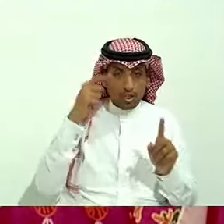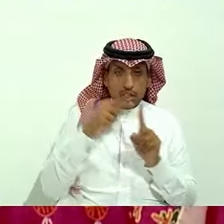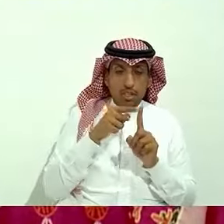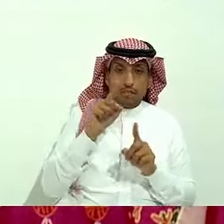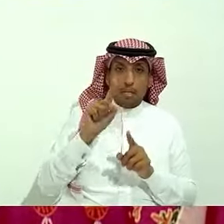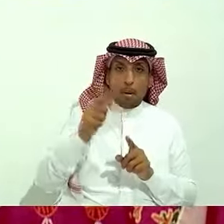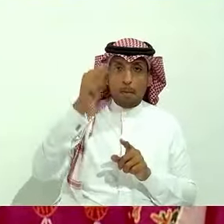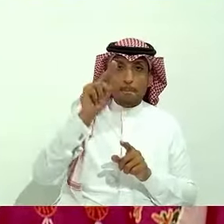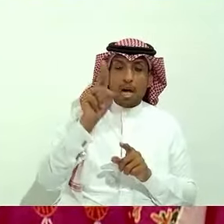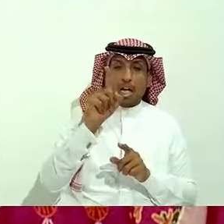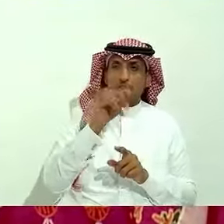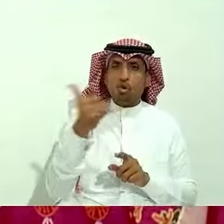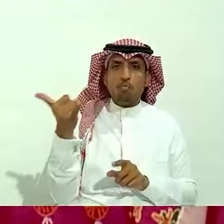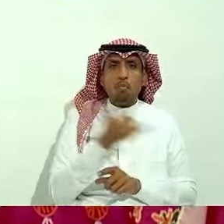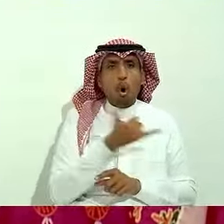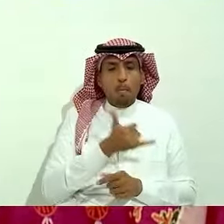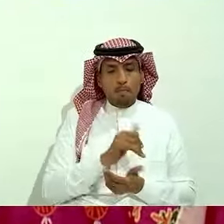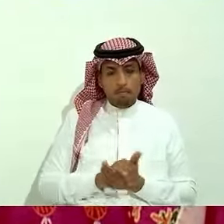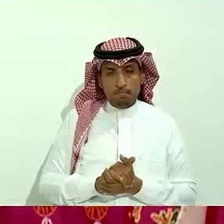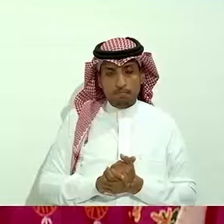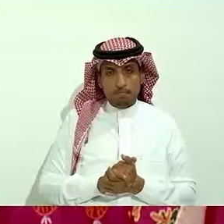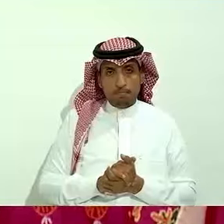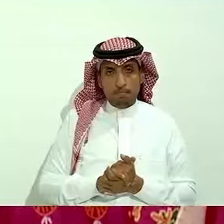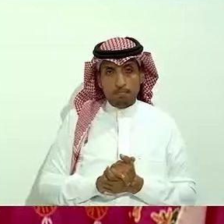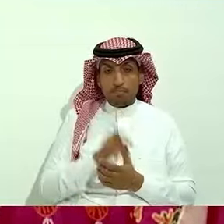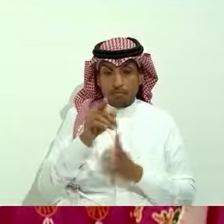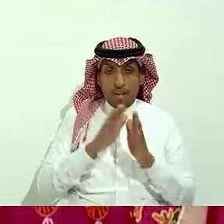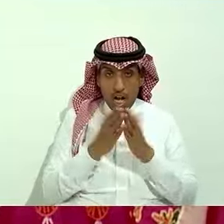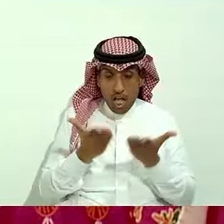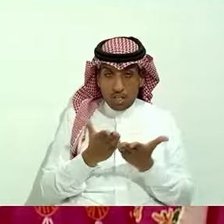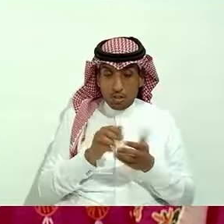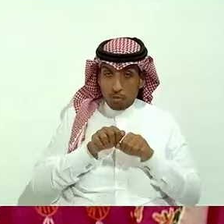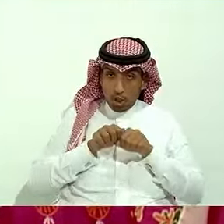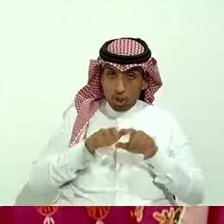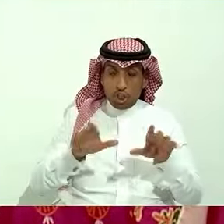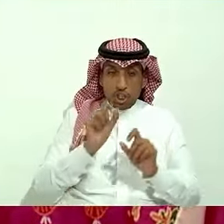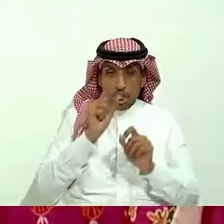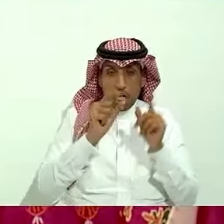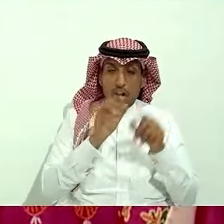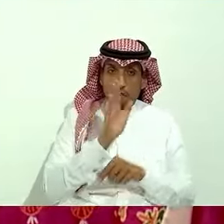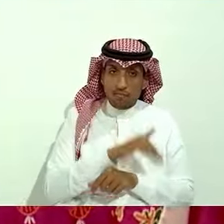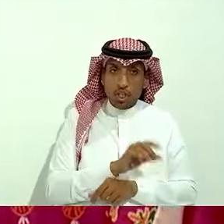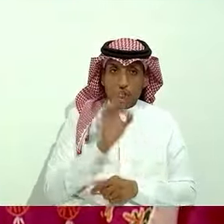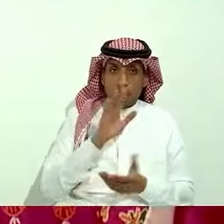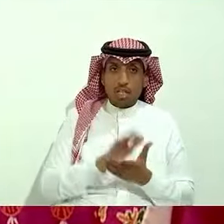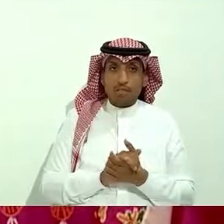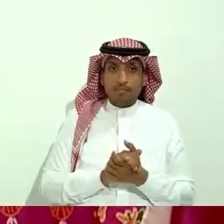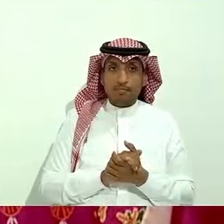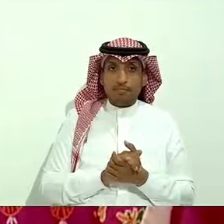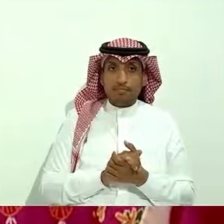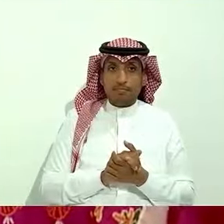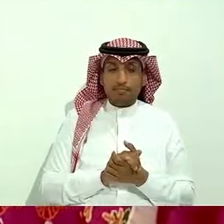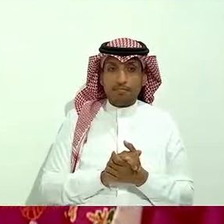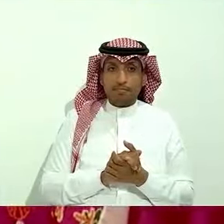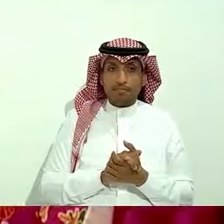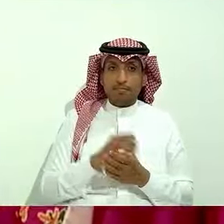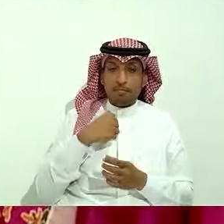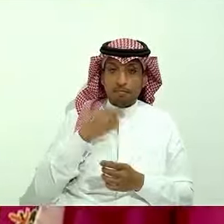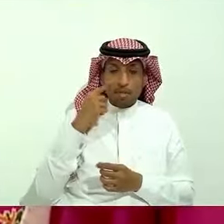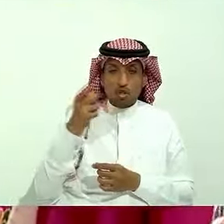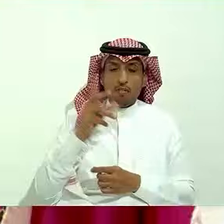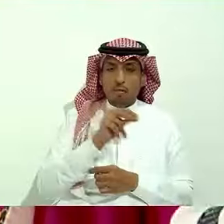الباترن أهم شيء أكثر شيء كريتيكال. فلو الكتب هذه كمان تصير موجودة ديجيتالي صراحة يعتبر أنا أعتبرها صدقة